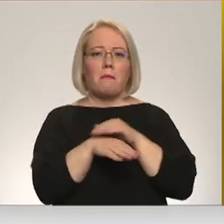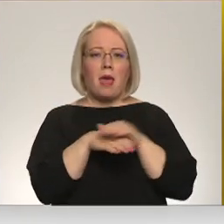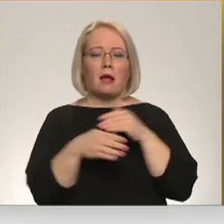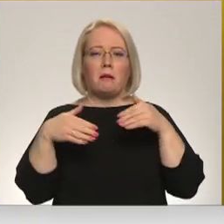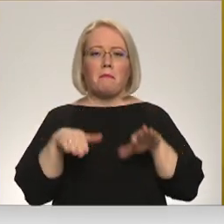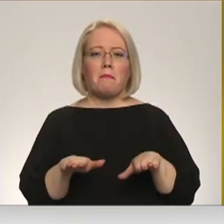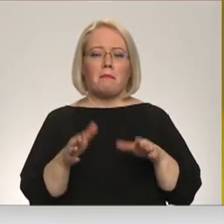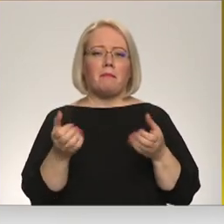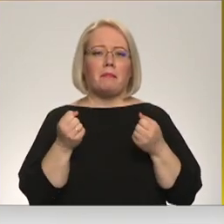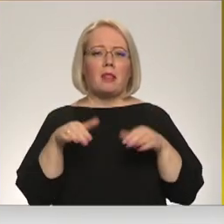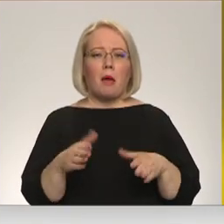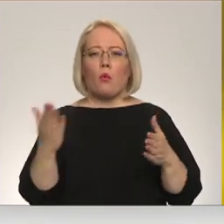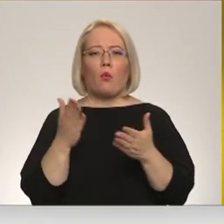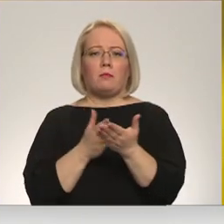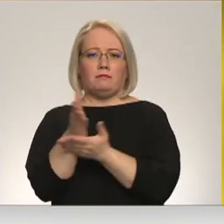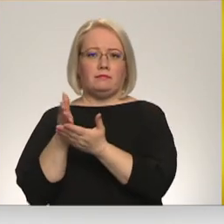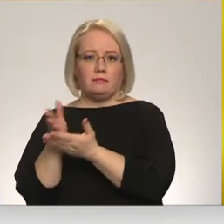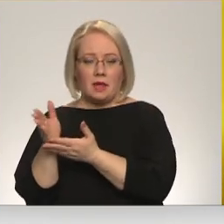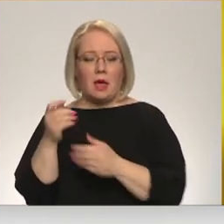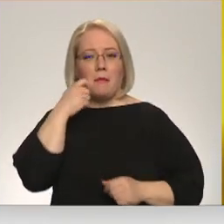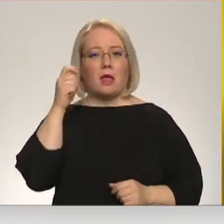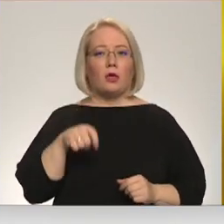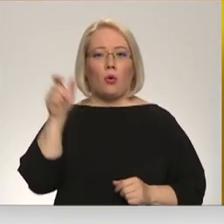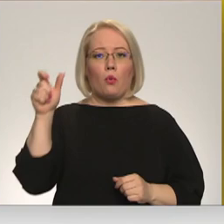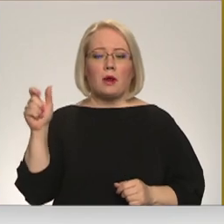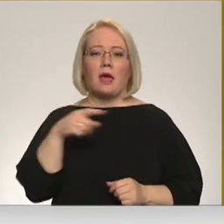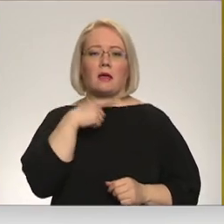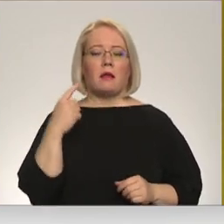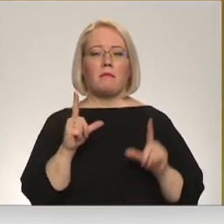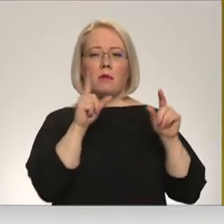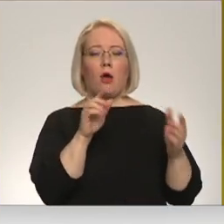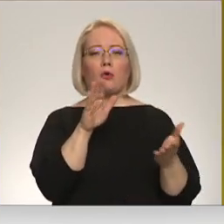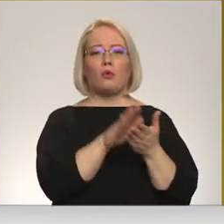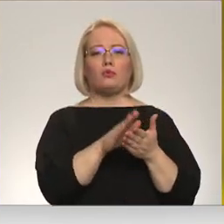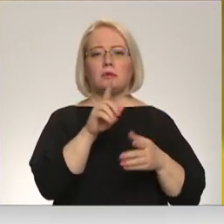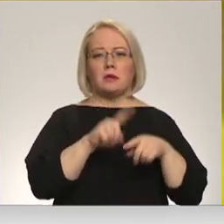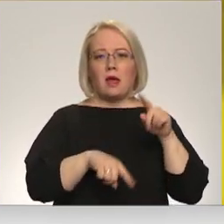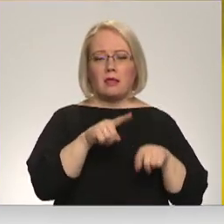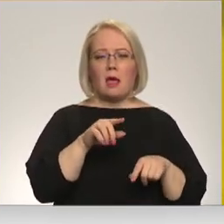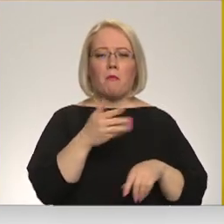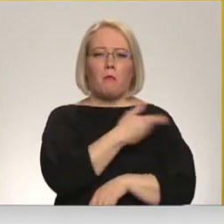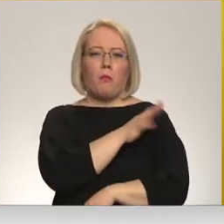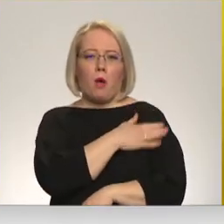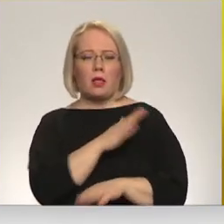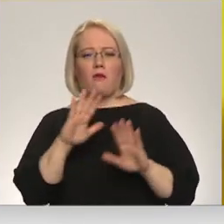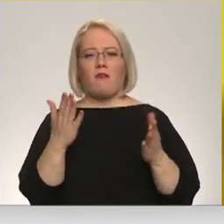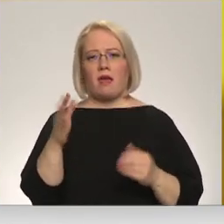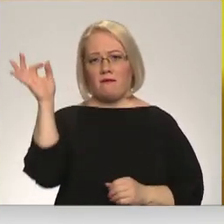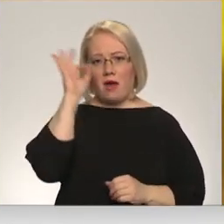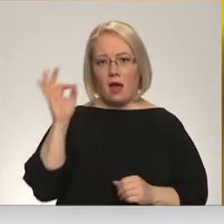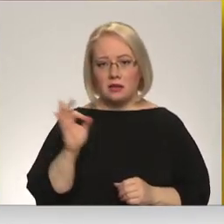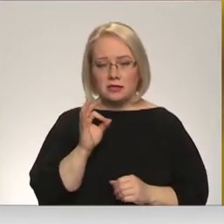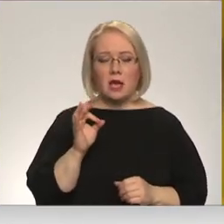kur doties tālāk. Taču pārsvarā ukraiņi izvēlas doties pie saviem radiem uz Poliju vai Vāciju. Un būs ciņi, kas dodas